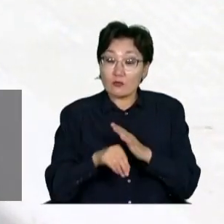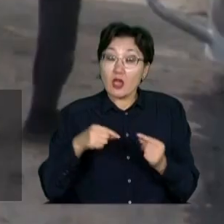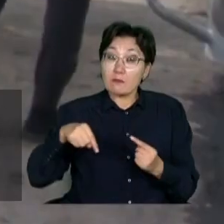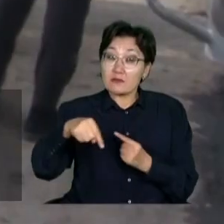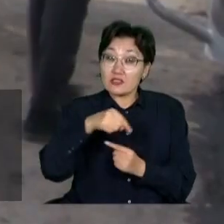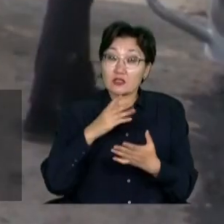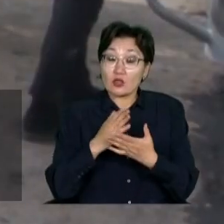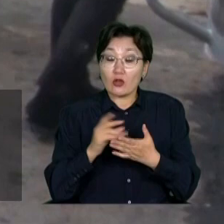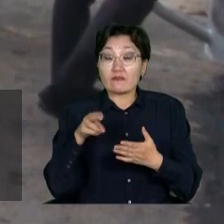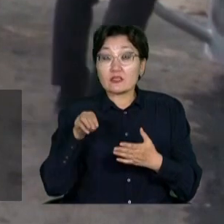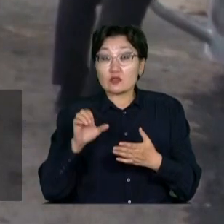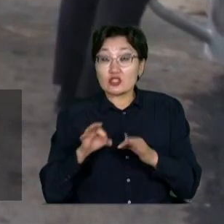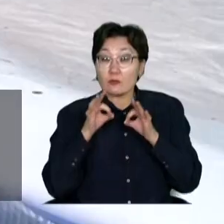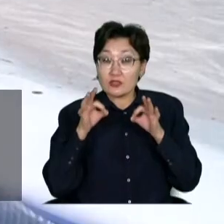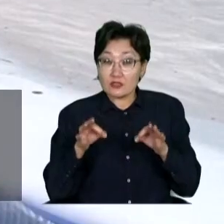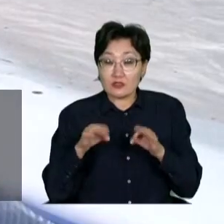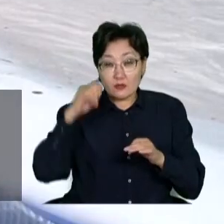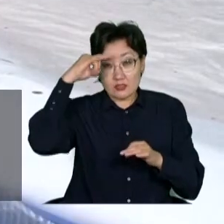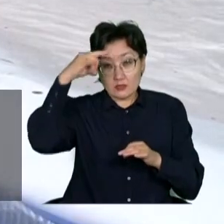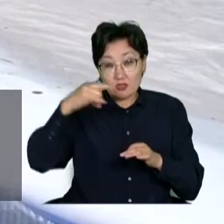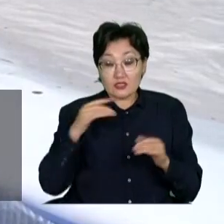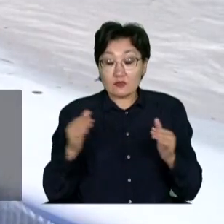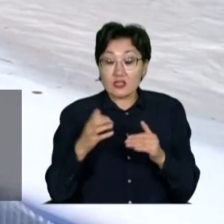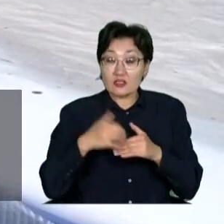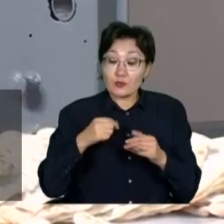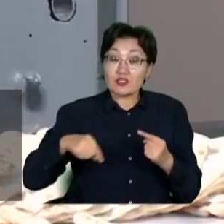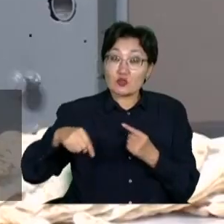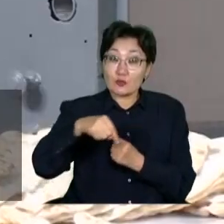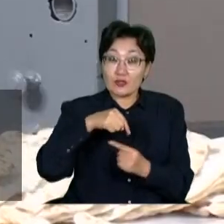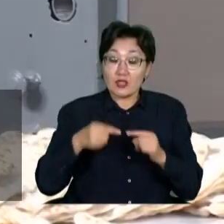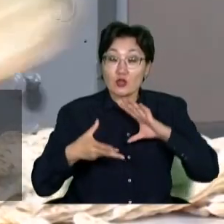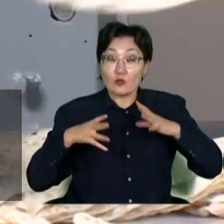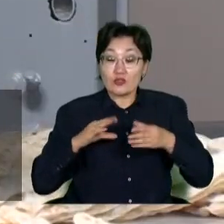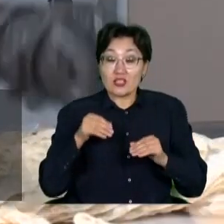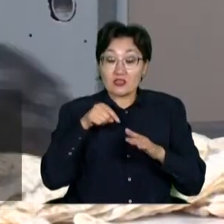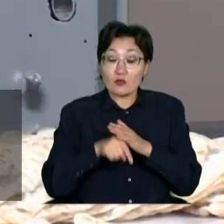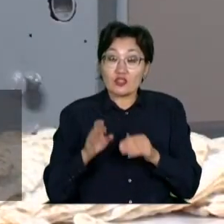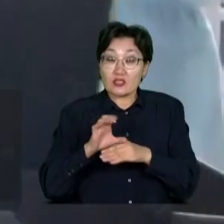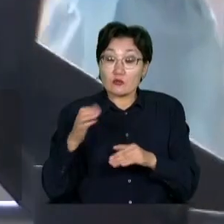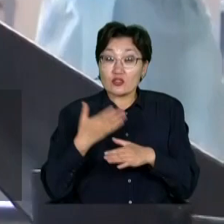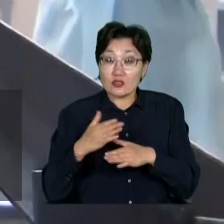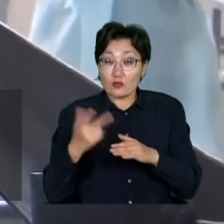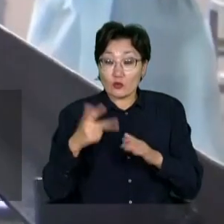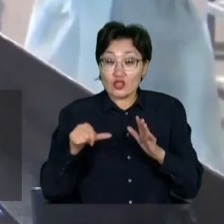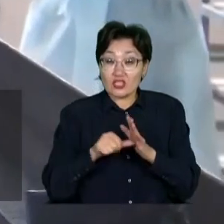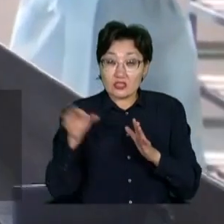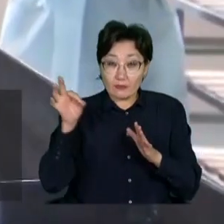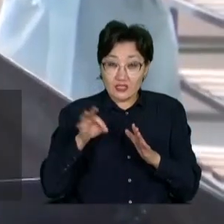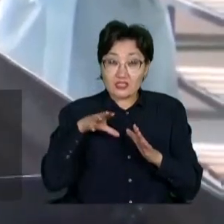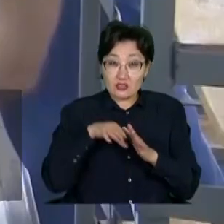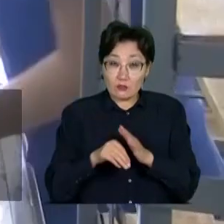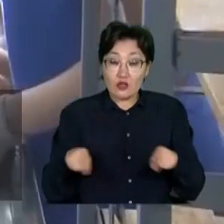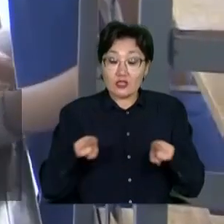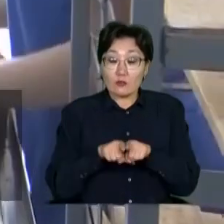бизнес бар. Қасым Жомарт Тоқаевтың айтуынша, елдегі шағын және орта кәсіпкерліктің жалпы ішкі өнімдегі үлесі 36%-ды құрайды.